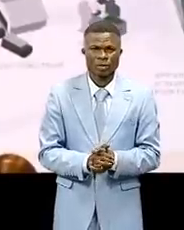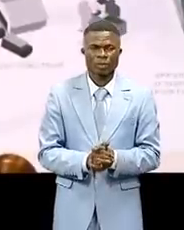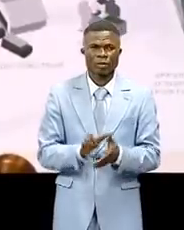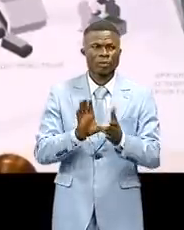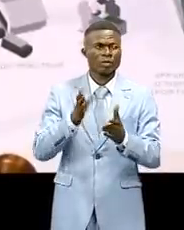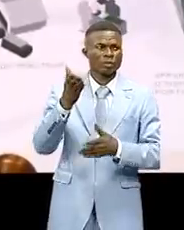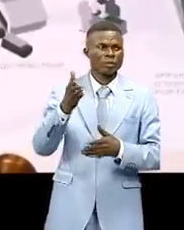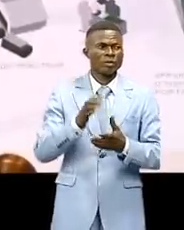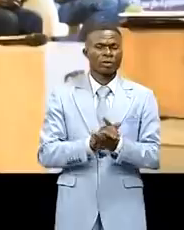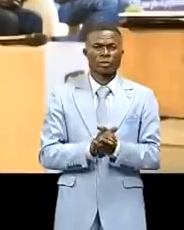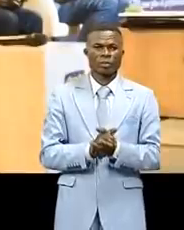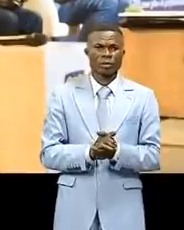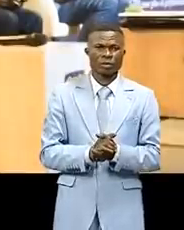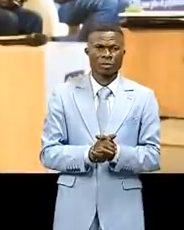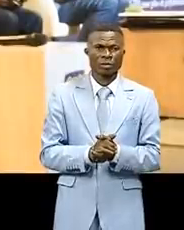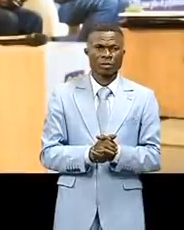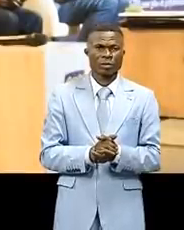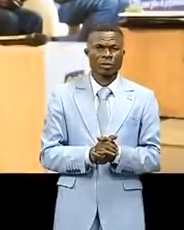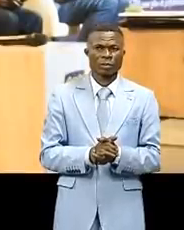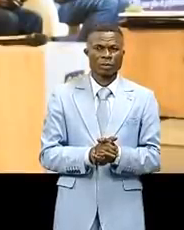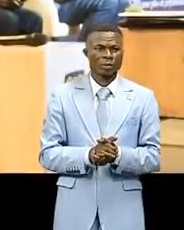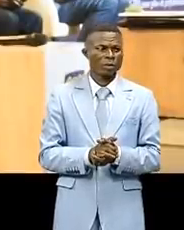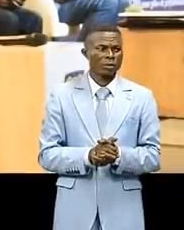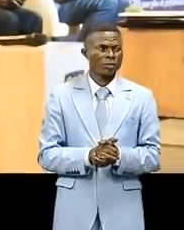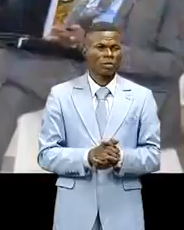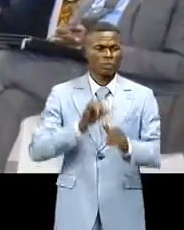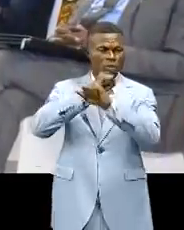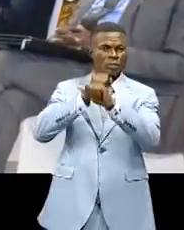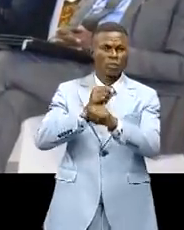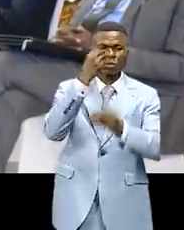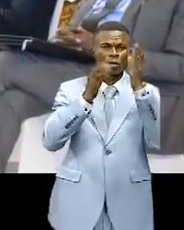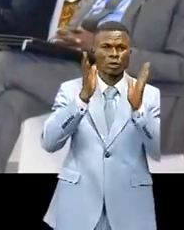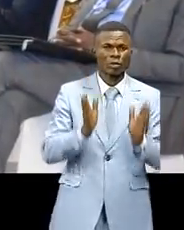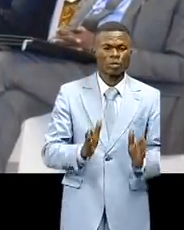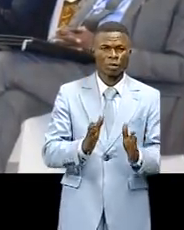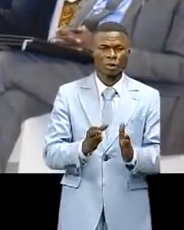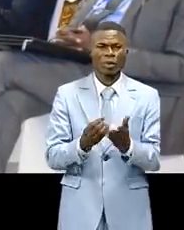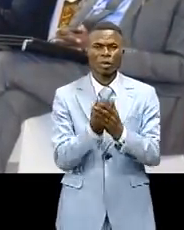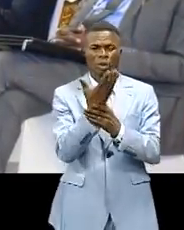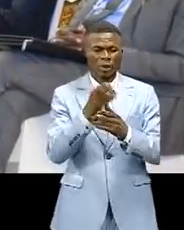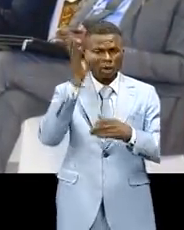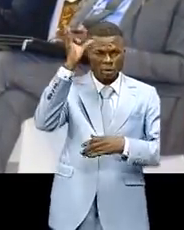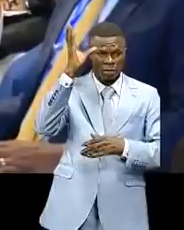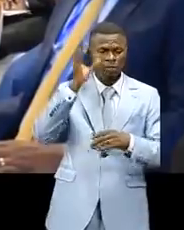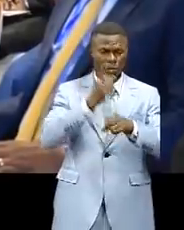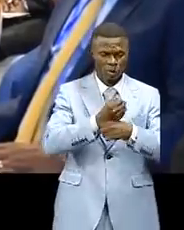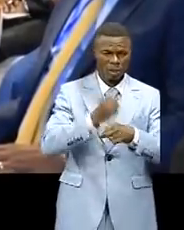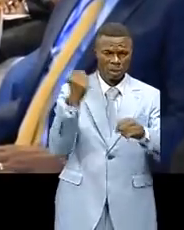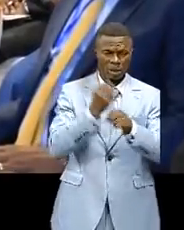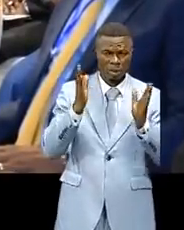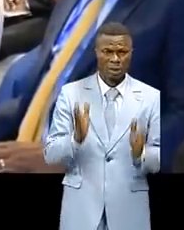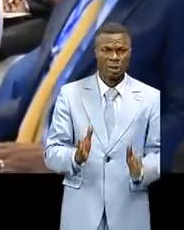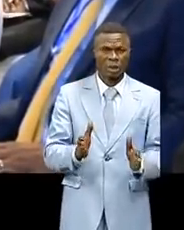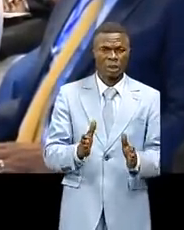plus d'énergie les coulages des recettes publiques protéger les consommateurs et producteurs locaux la création d'emplois bref